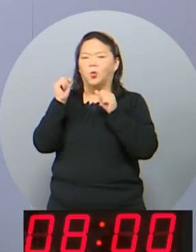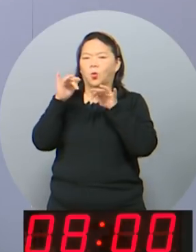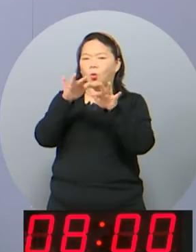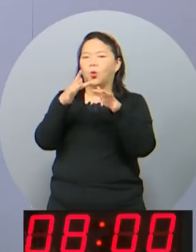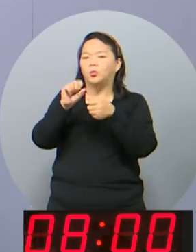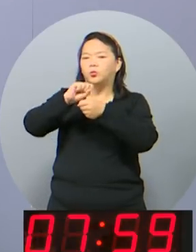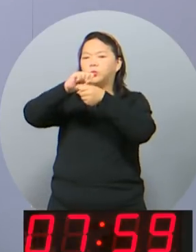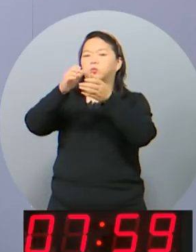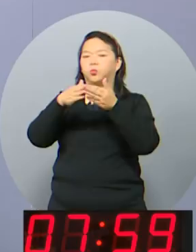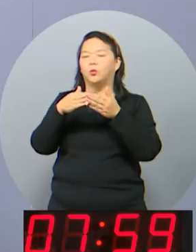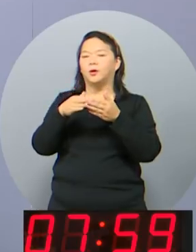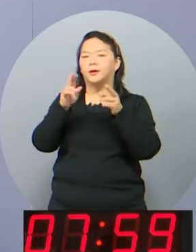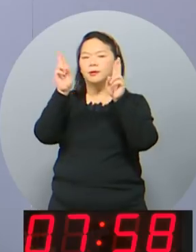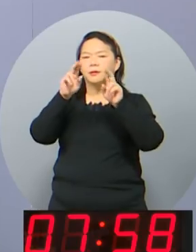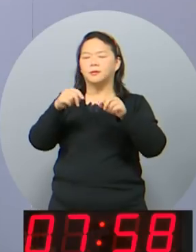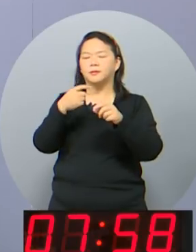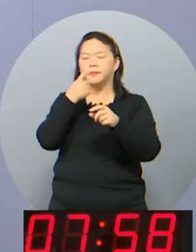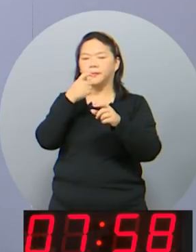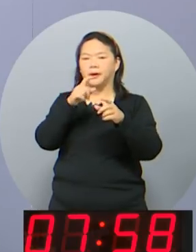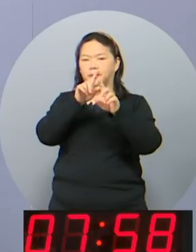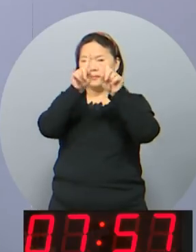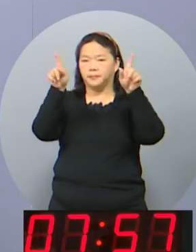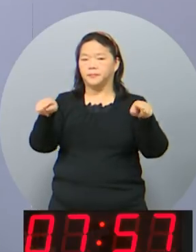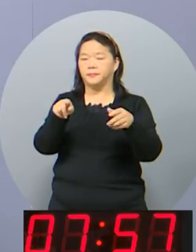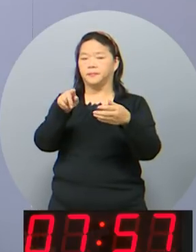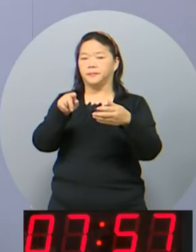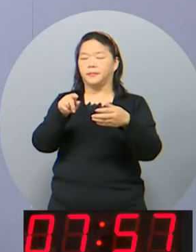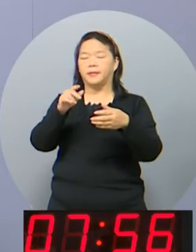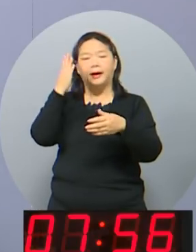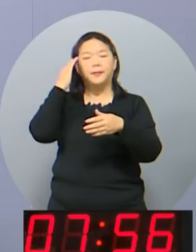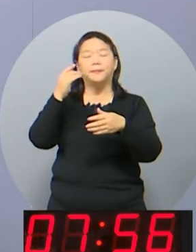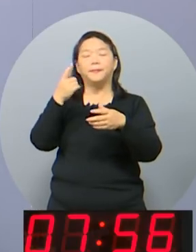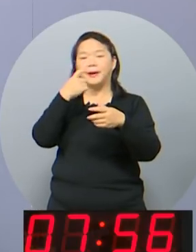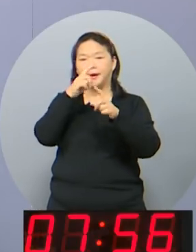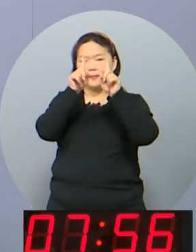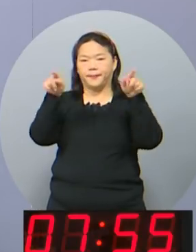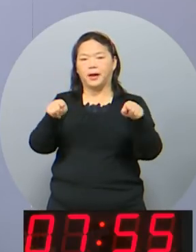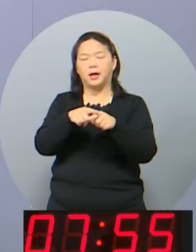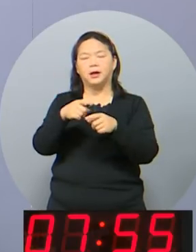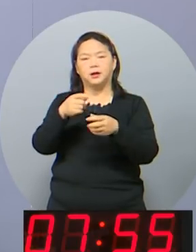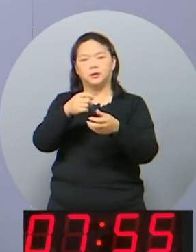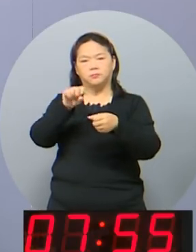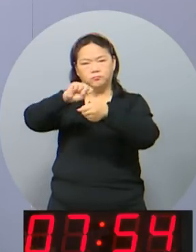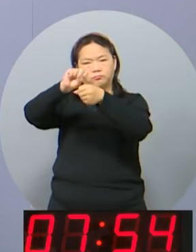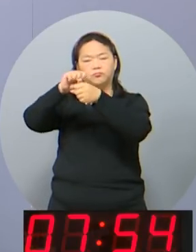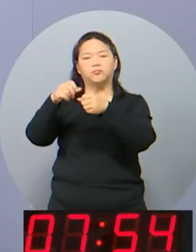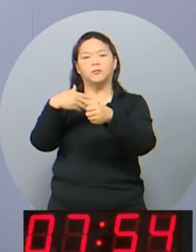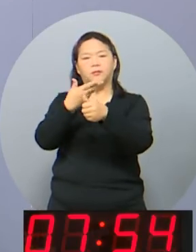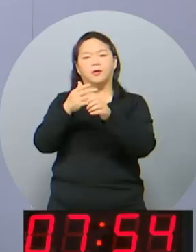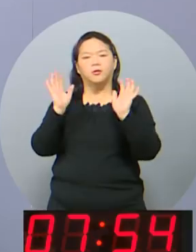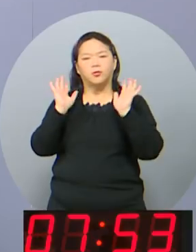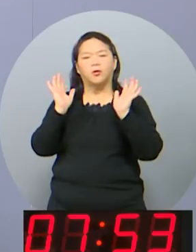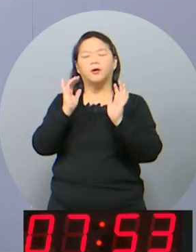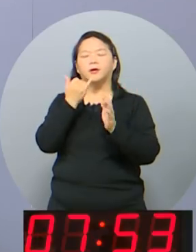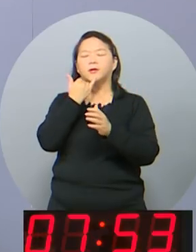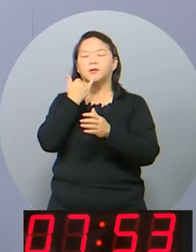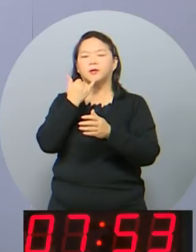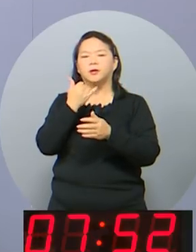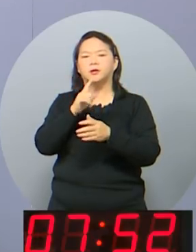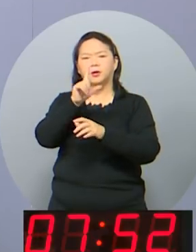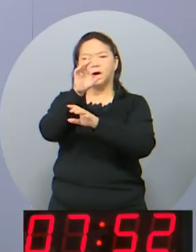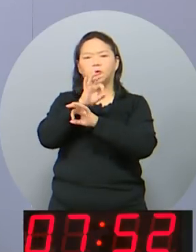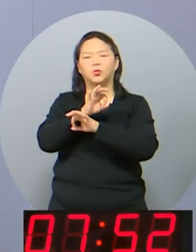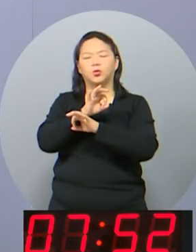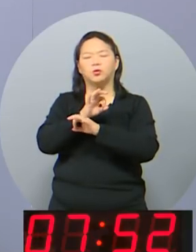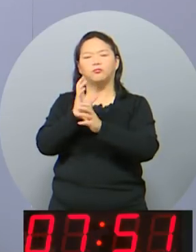置，不管是电子白板的全面设置，为重点就是要减轻我们儿童的就学这个上学